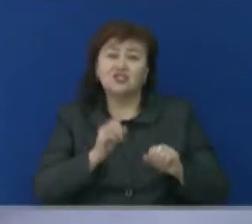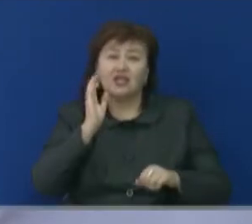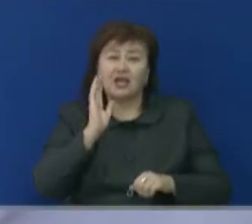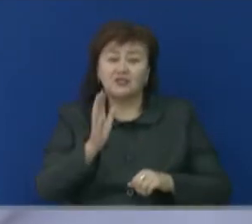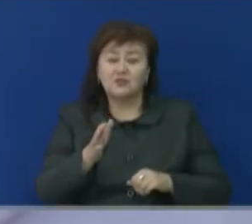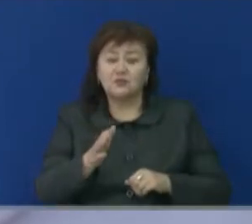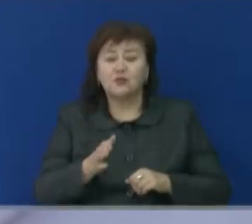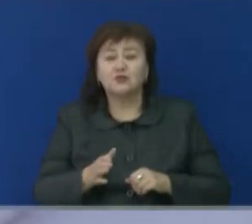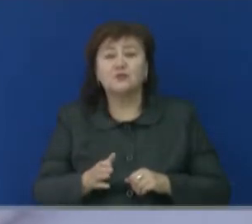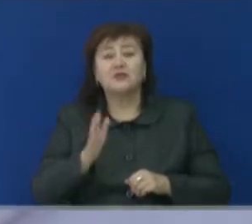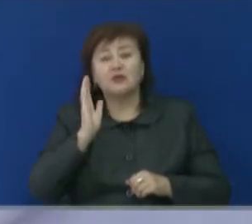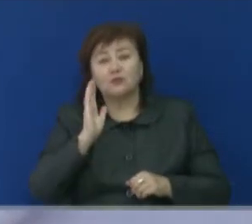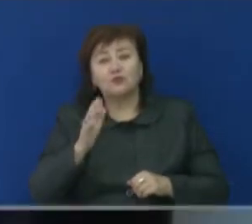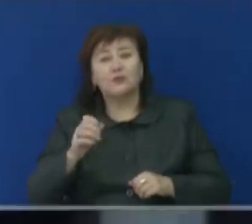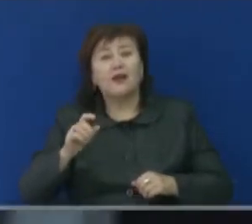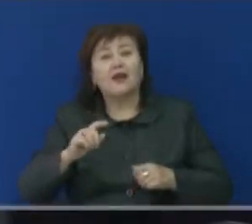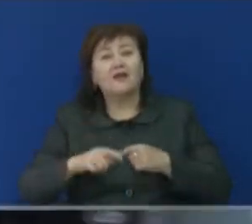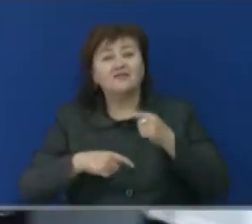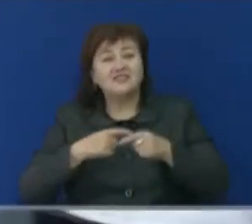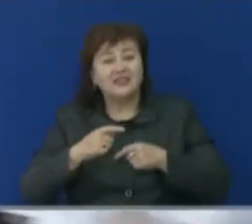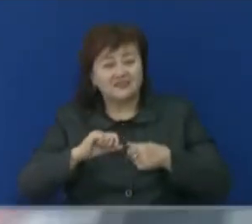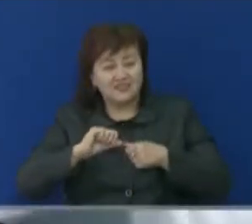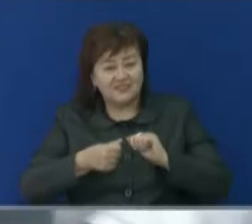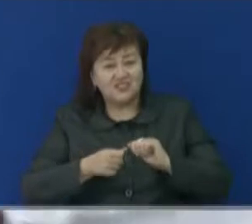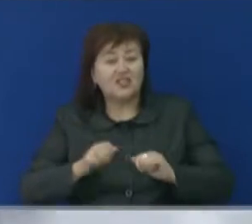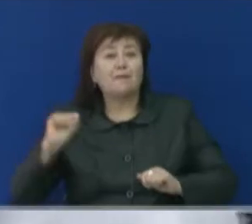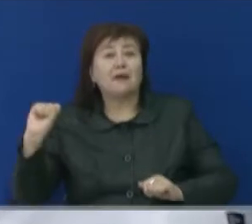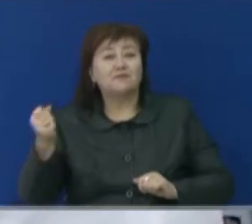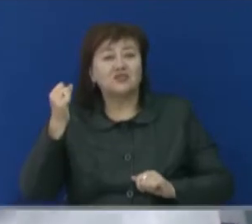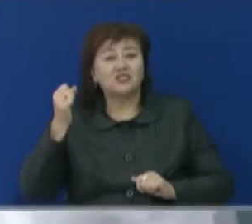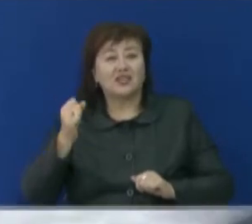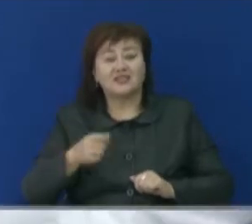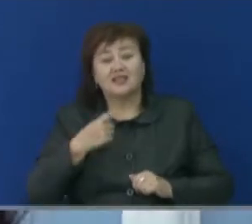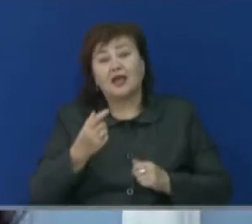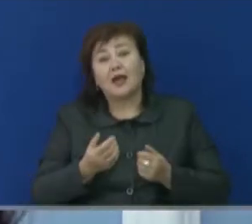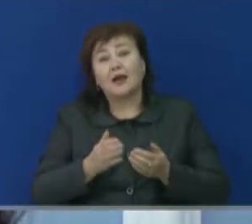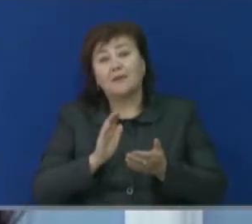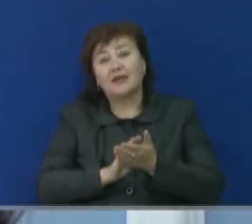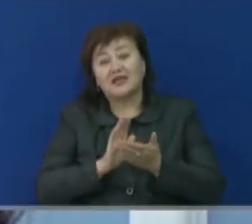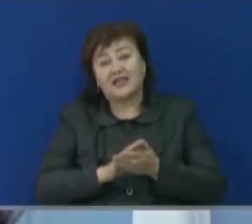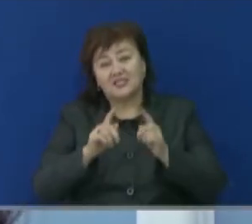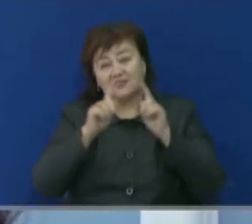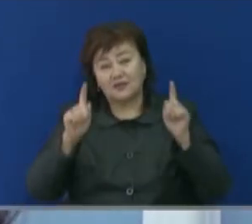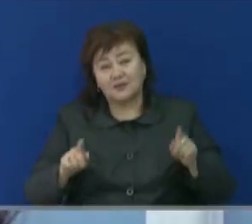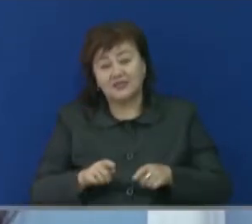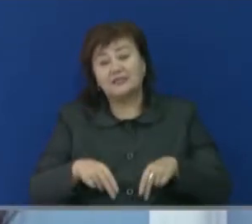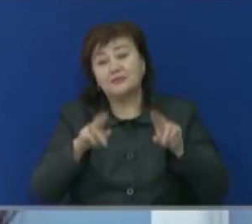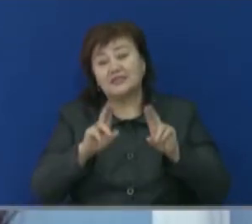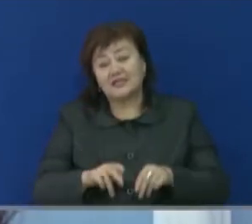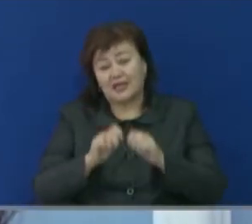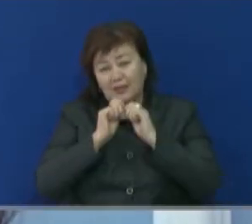тек биіктерге көтеретіндіктеріне сендірді. Жиын кезінде спортшылар облыс әкімінің мақтау қағаздарымен және арнайы сыйлықтармен